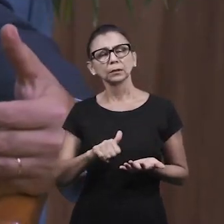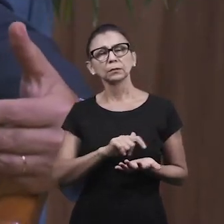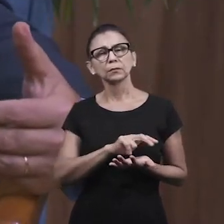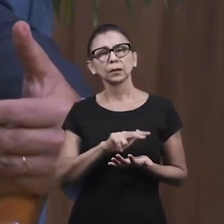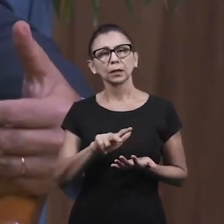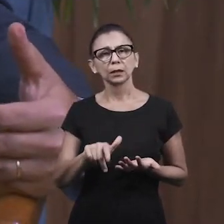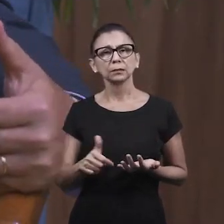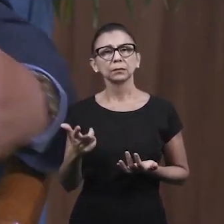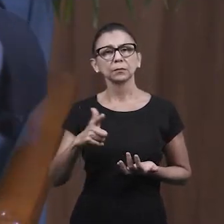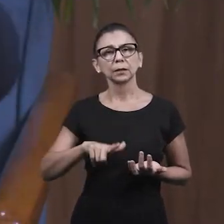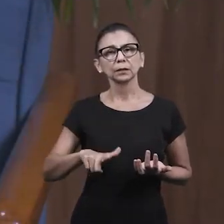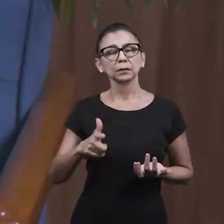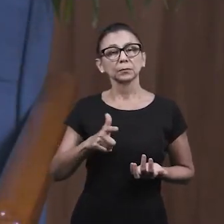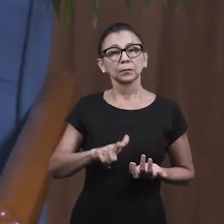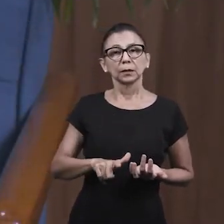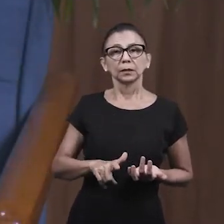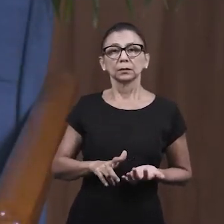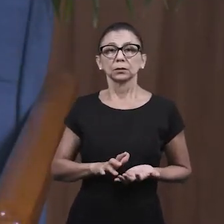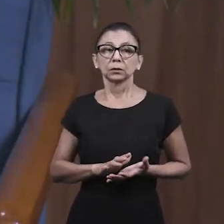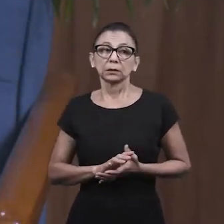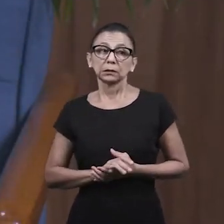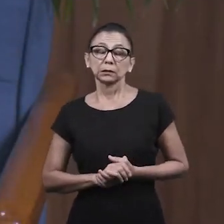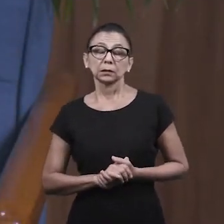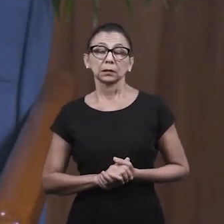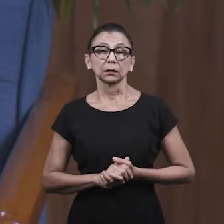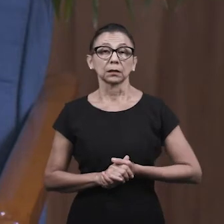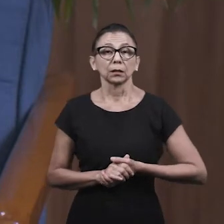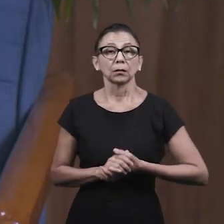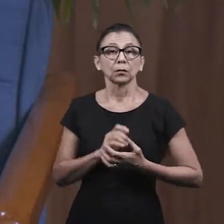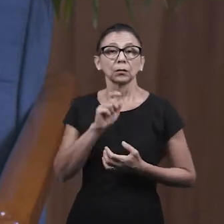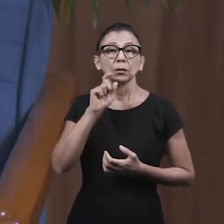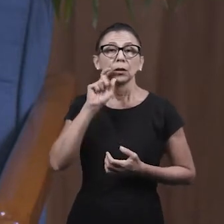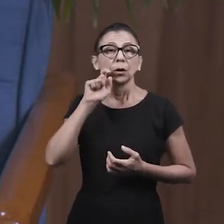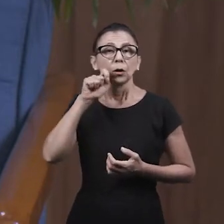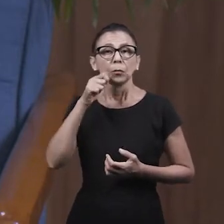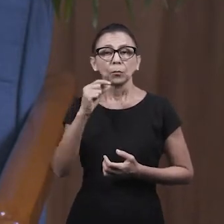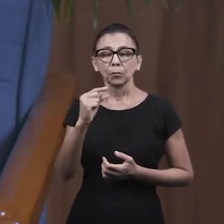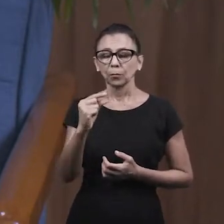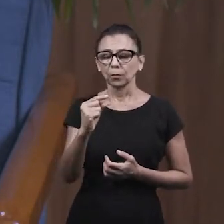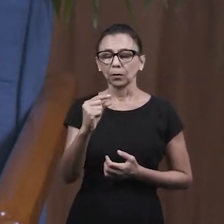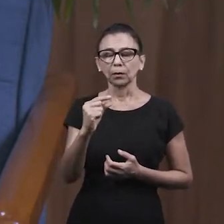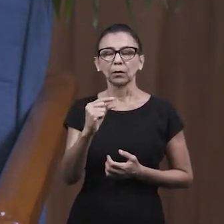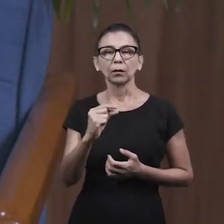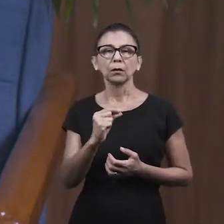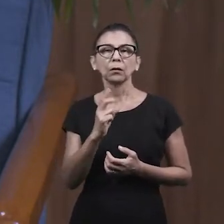fois. Donc, manger un petit morceau du pain, boire la coupe,